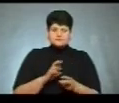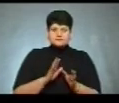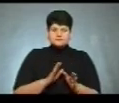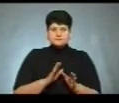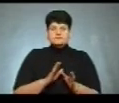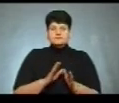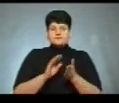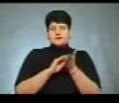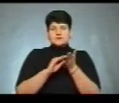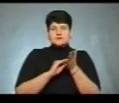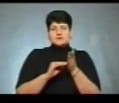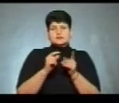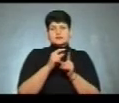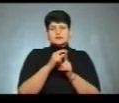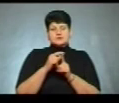написати